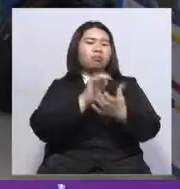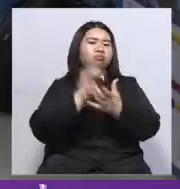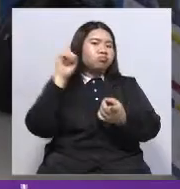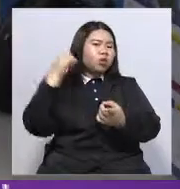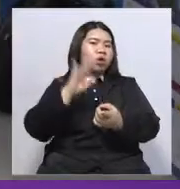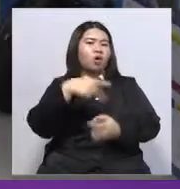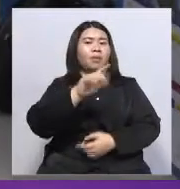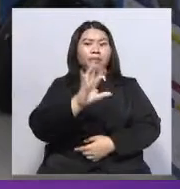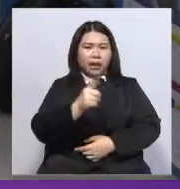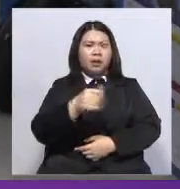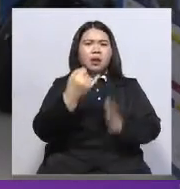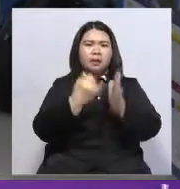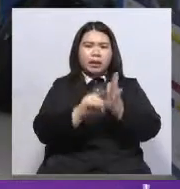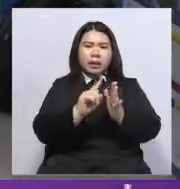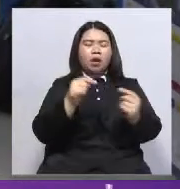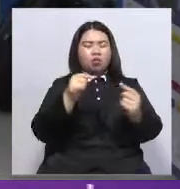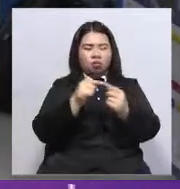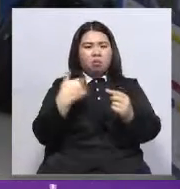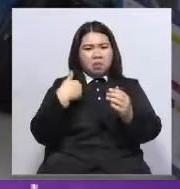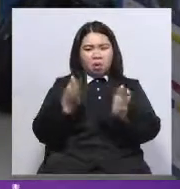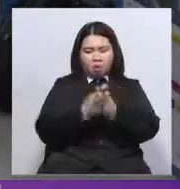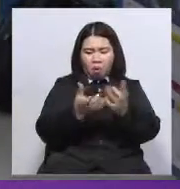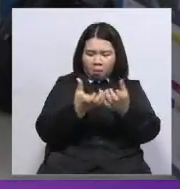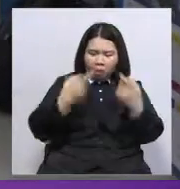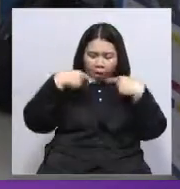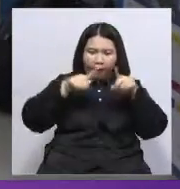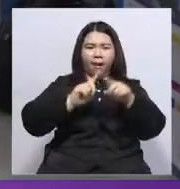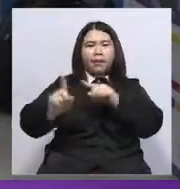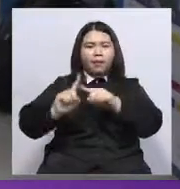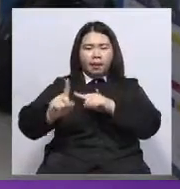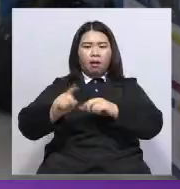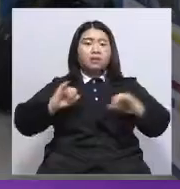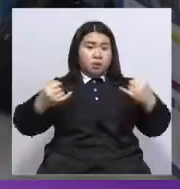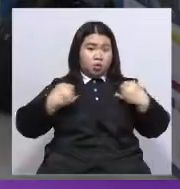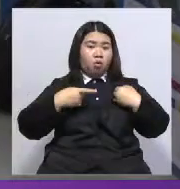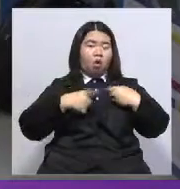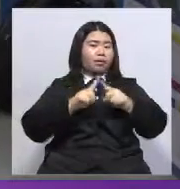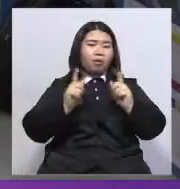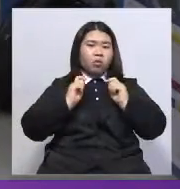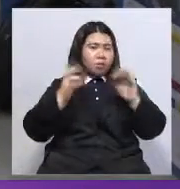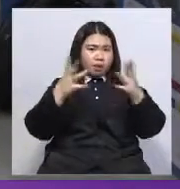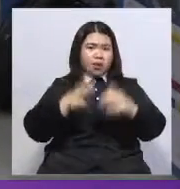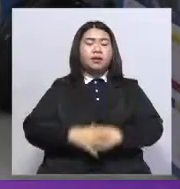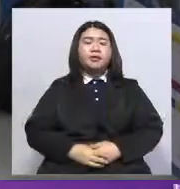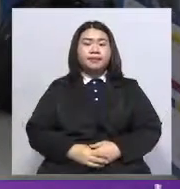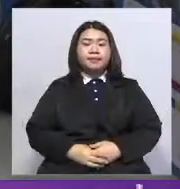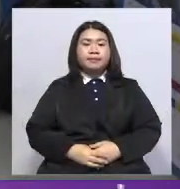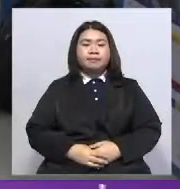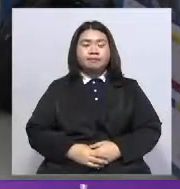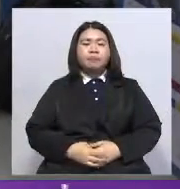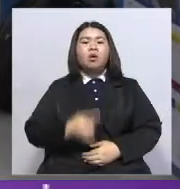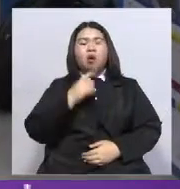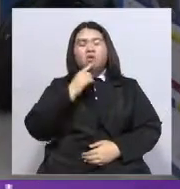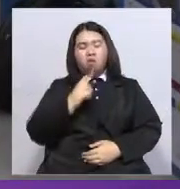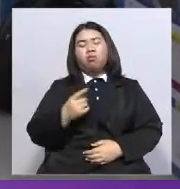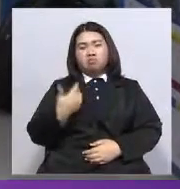ยในข้อหาเรื่องของการร่วมกันมีซากสัตว์ป่าคุ้มครองไว้ในครอบครองโดยไม่ได้รับอนุญาตค่ะซึ่งก็จะเป็น